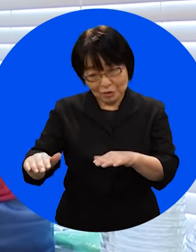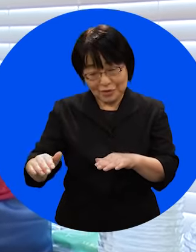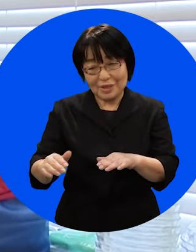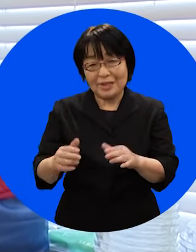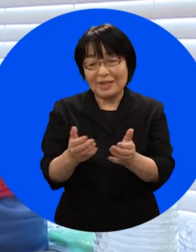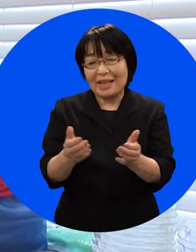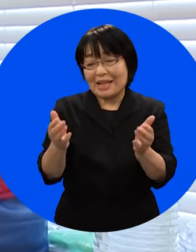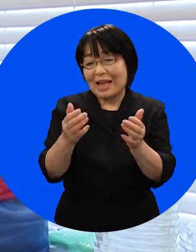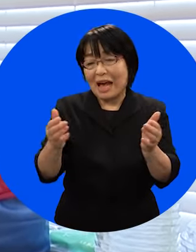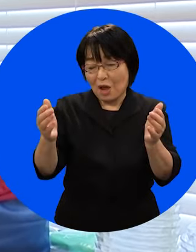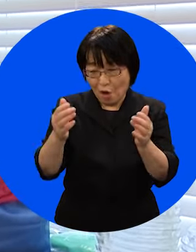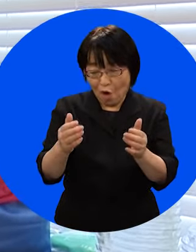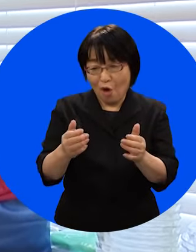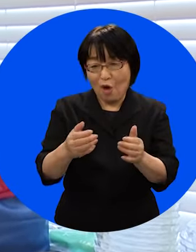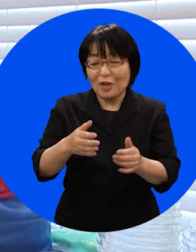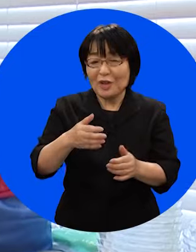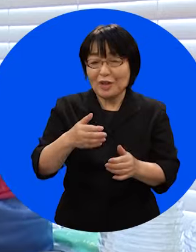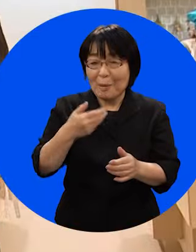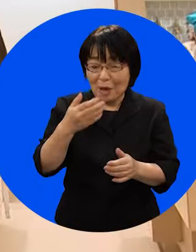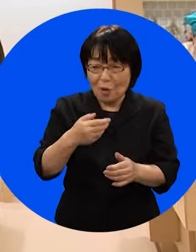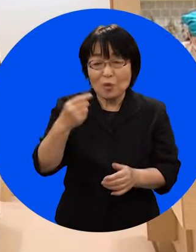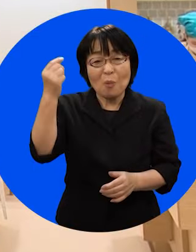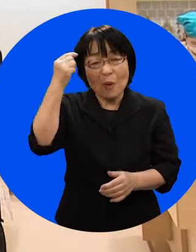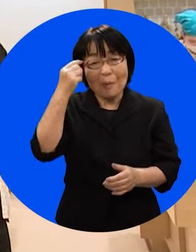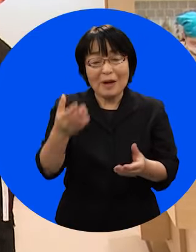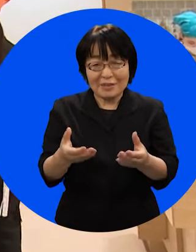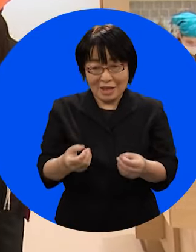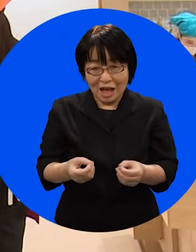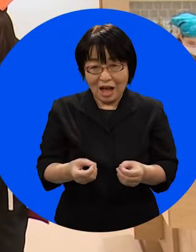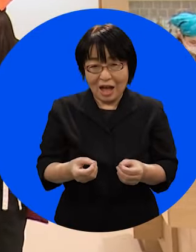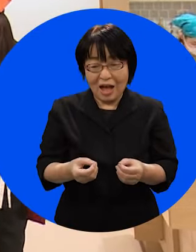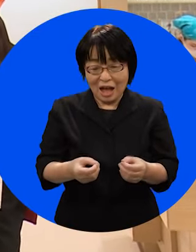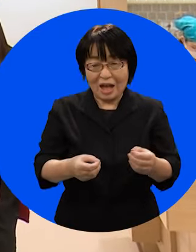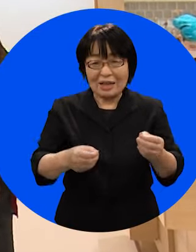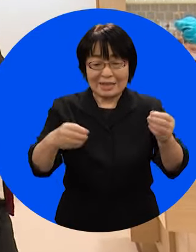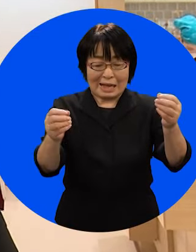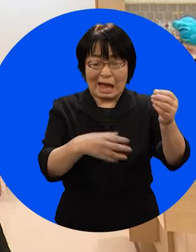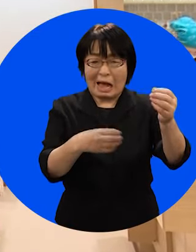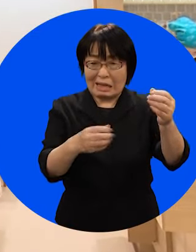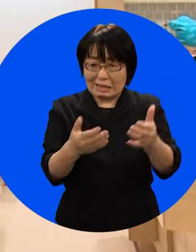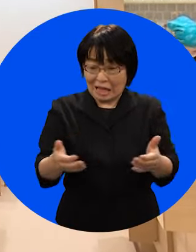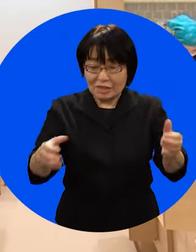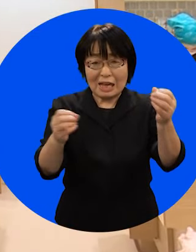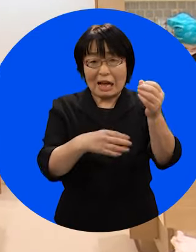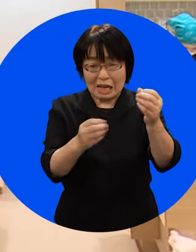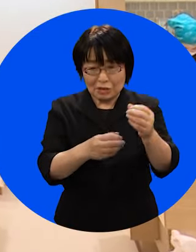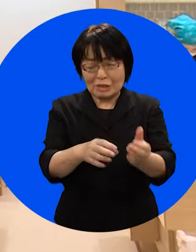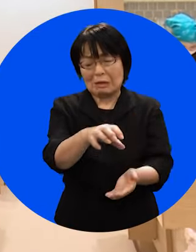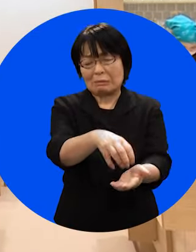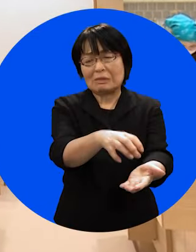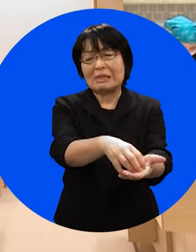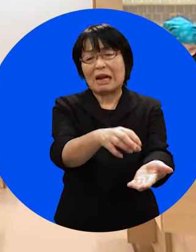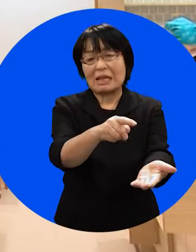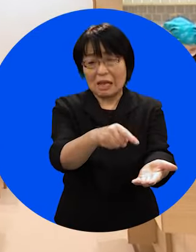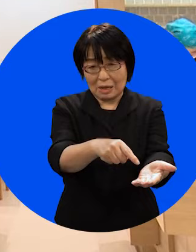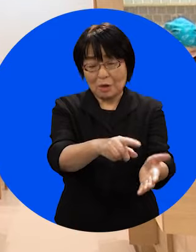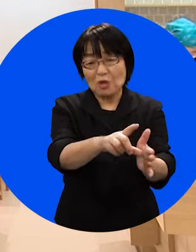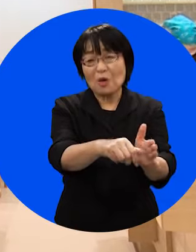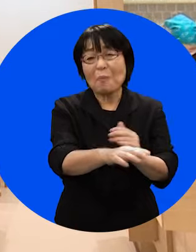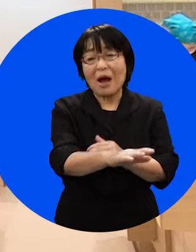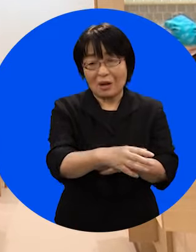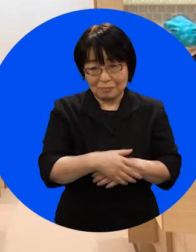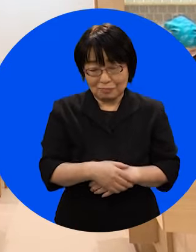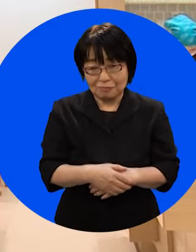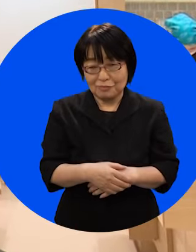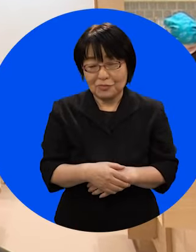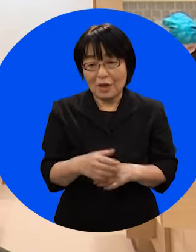なく食べようと思いました。 買いすぎちゃって腐らせてしまったりとかあるので、